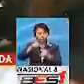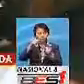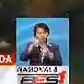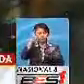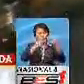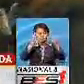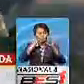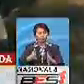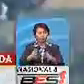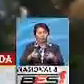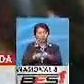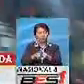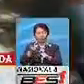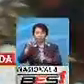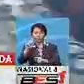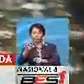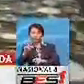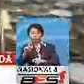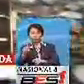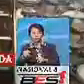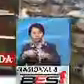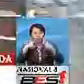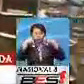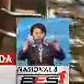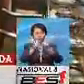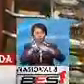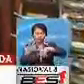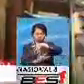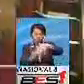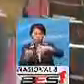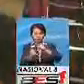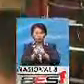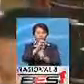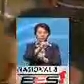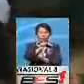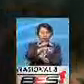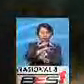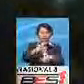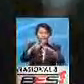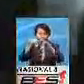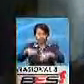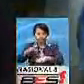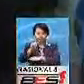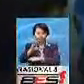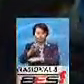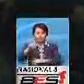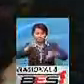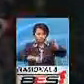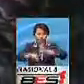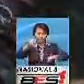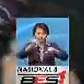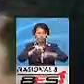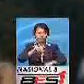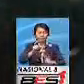pengunjung. Inisiatif Arkib Negara itu dijayakan melalui kolaborasi bersama MAPAN dan Magic X, Sains Universiti Teknologi